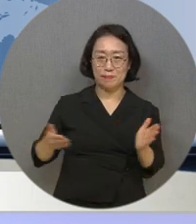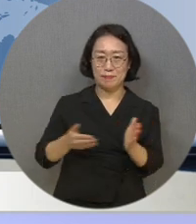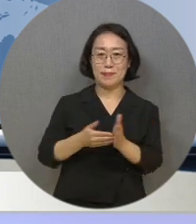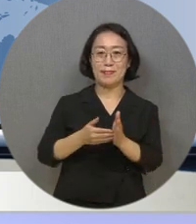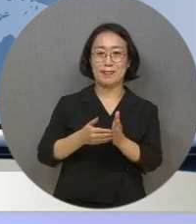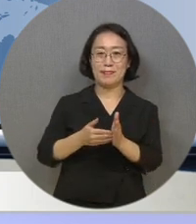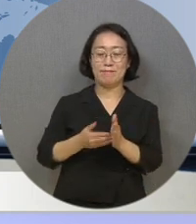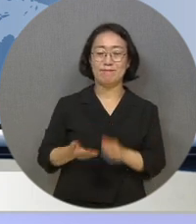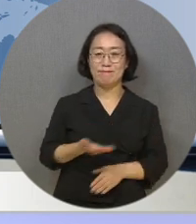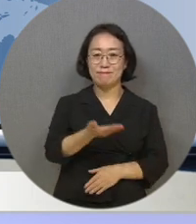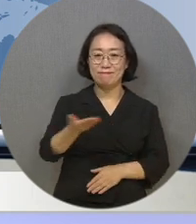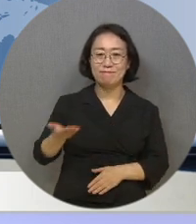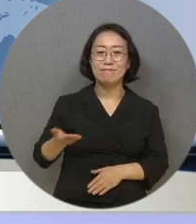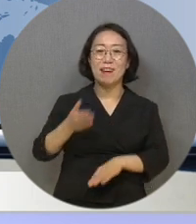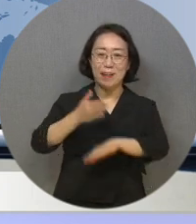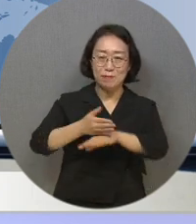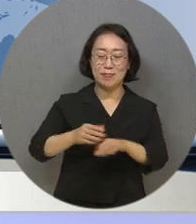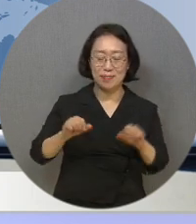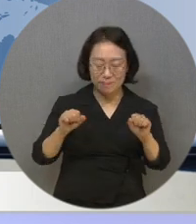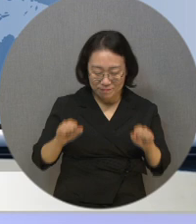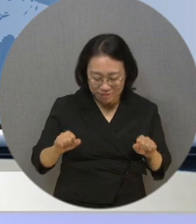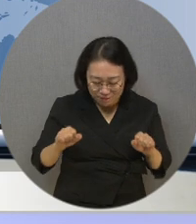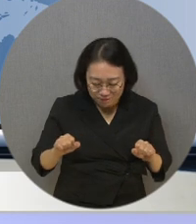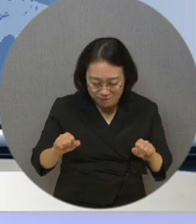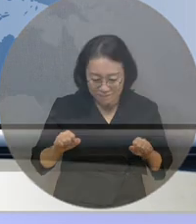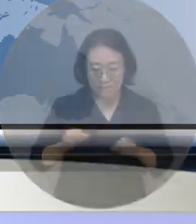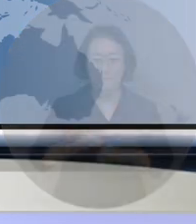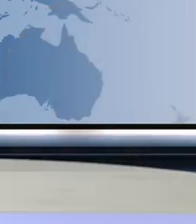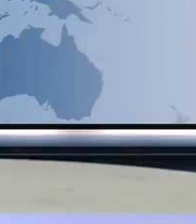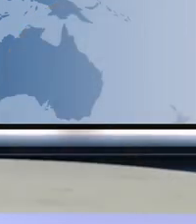마칩니다. 시청해주신 여러분 고맙습니다.